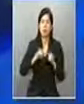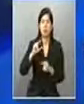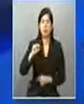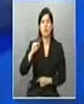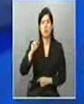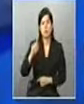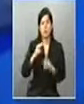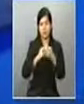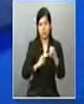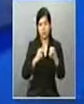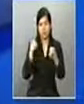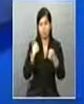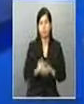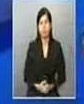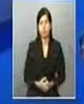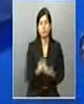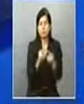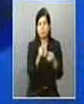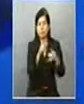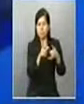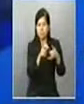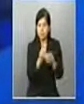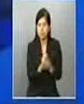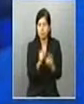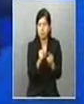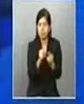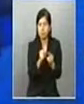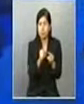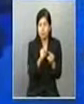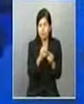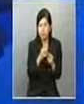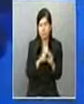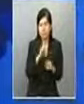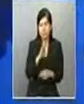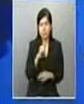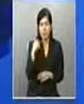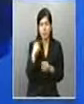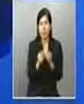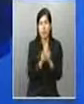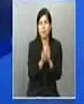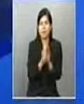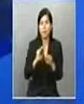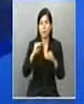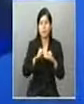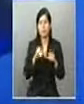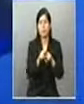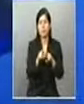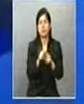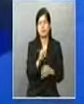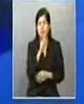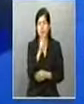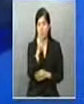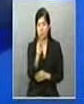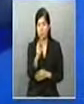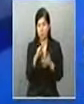นะคะในขณะที่เบรนท์นั้นปรับขึ้นมายืนเหนือระดับ34 เหรียญต่อบาร์เรลในขณะที่ถ้ามองการลงทุนในตลา